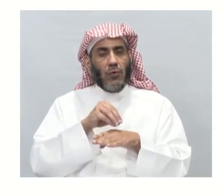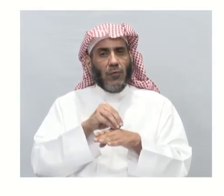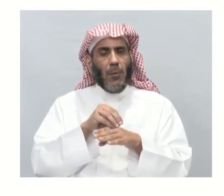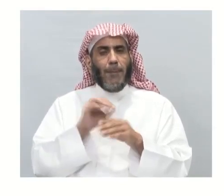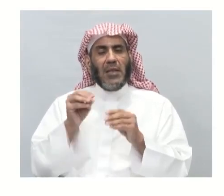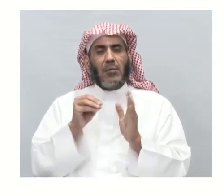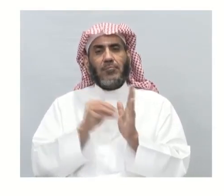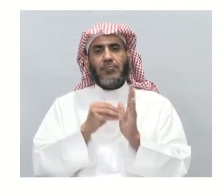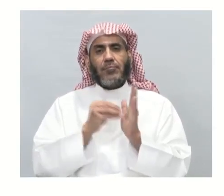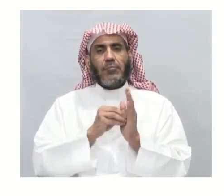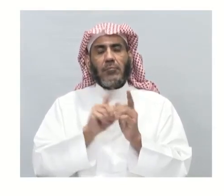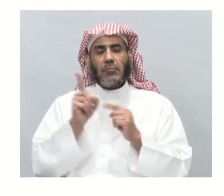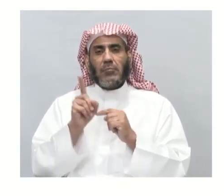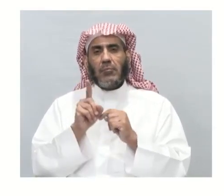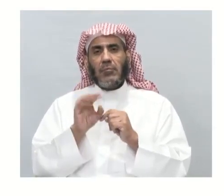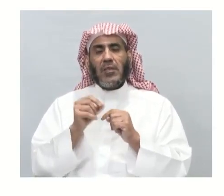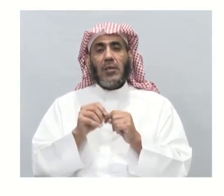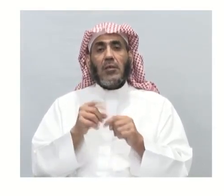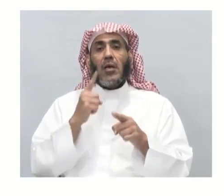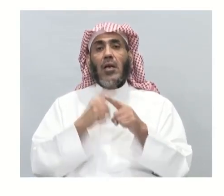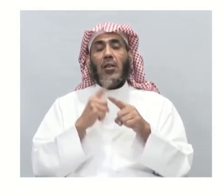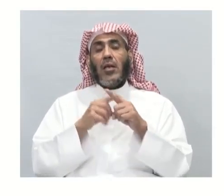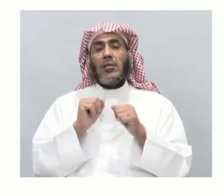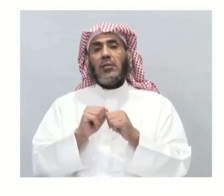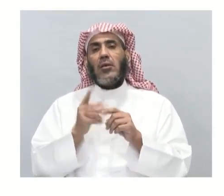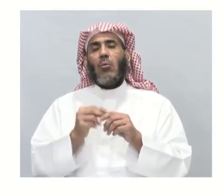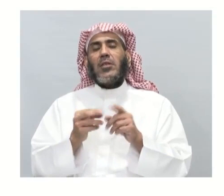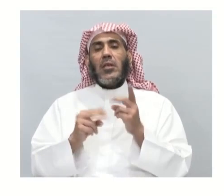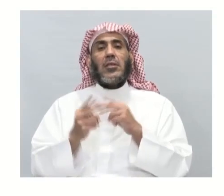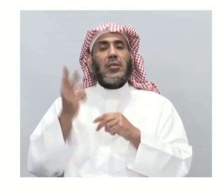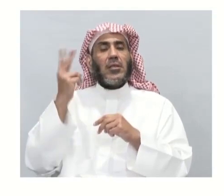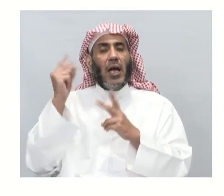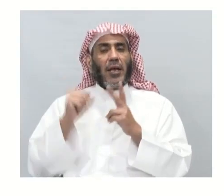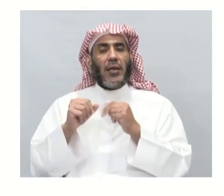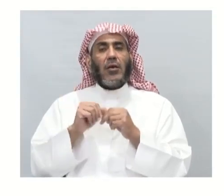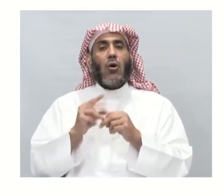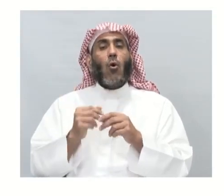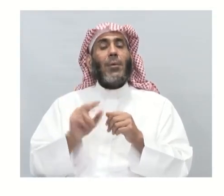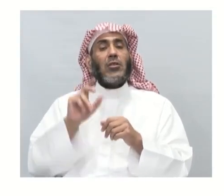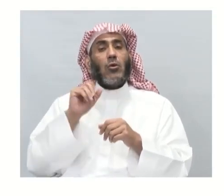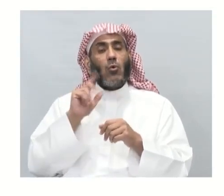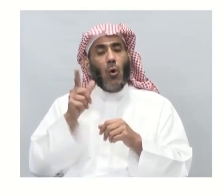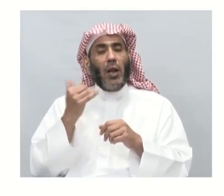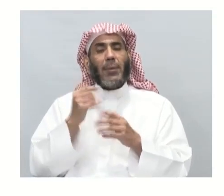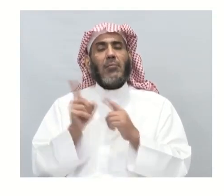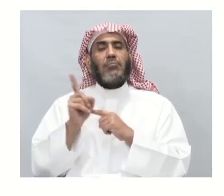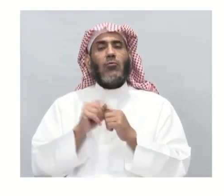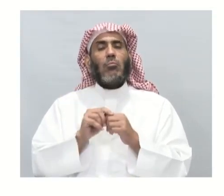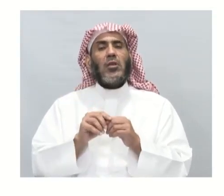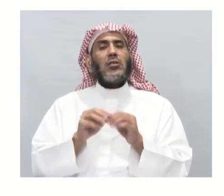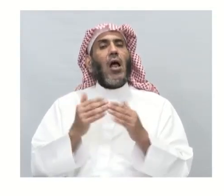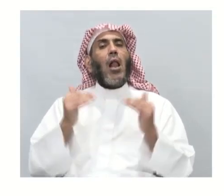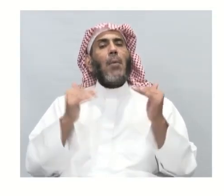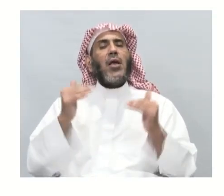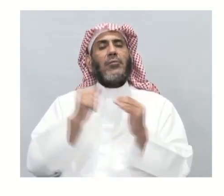ماده من المواد هو اشار بماده الرياضيات اشار بماده التاريخ وكذلك اشار بماده اللغه العربيه ثم ترى المعايير